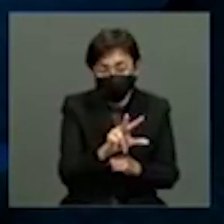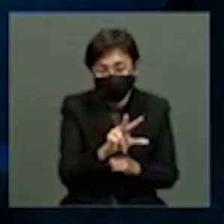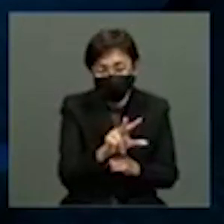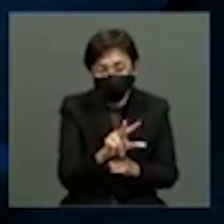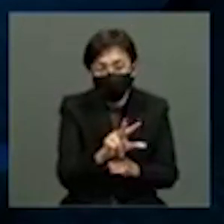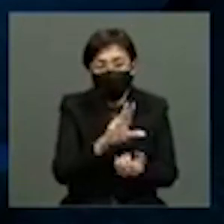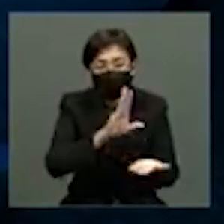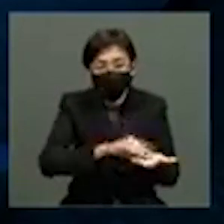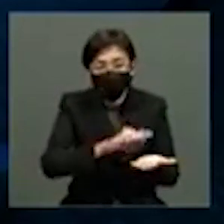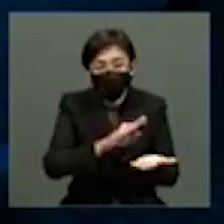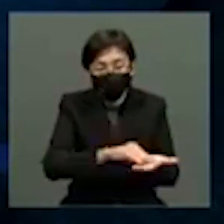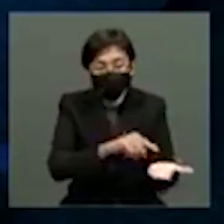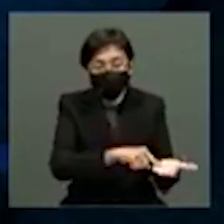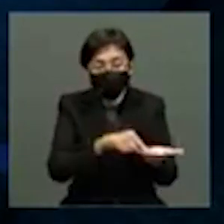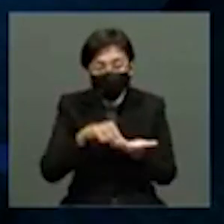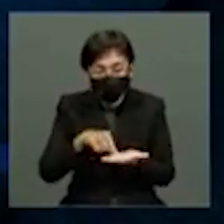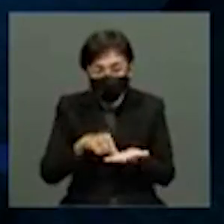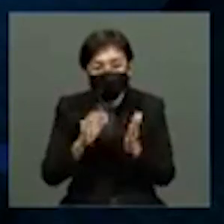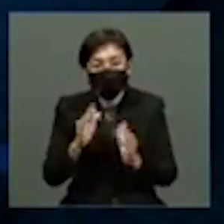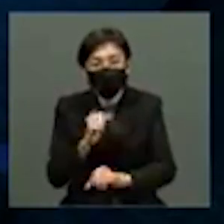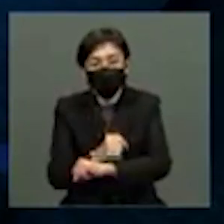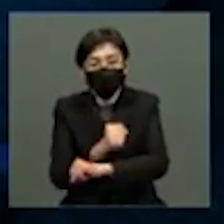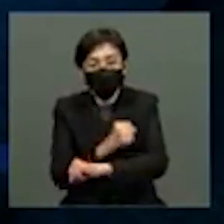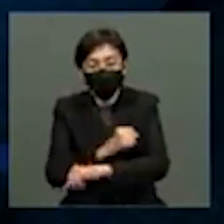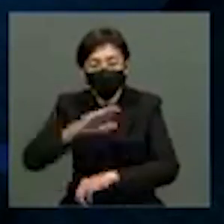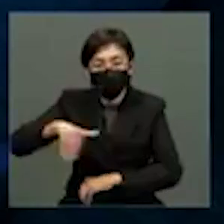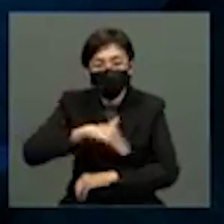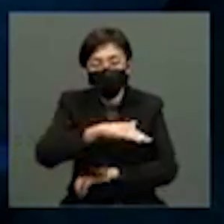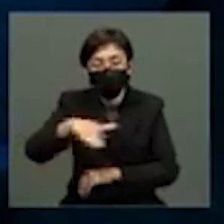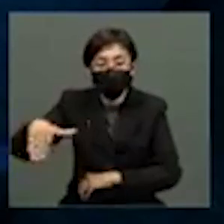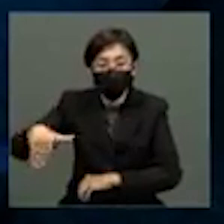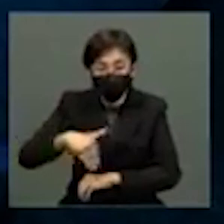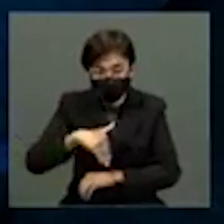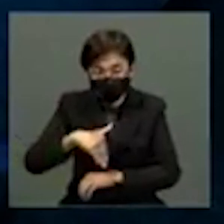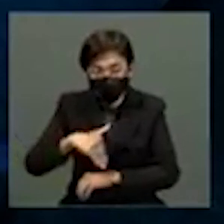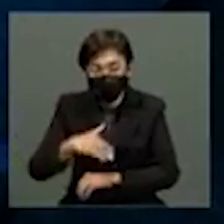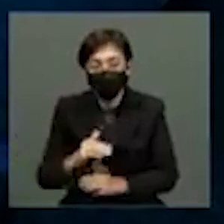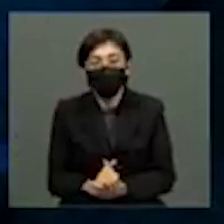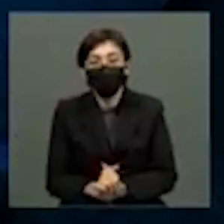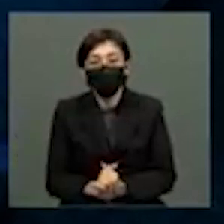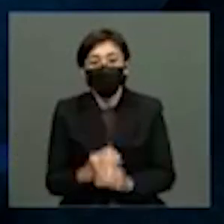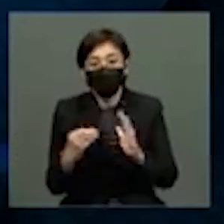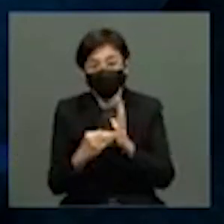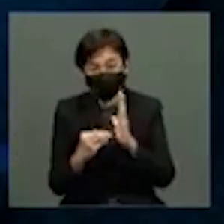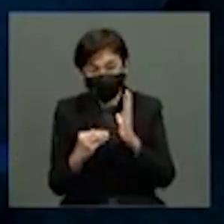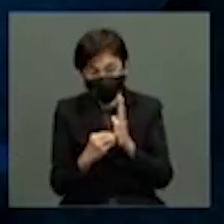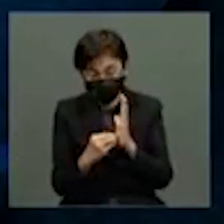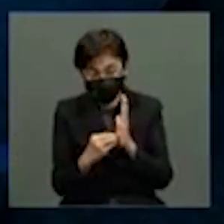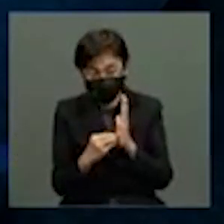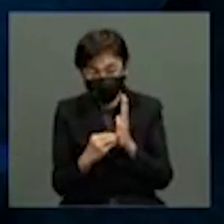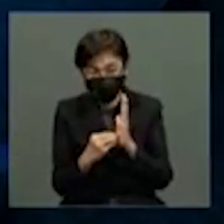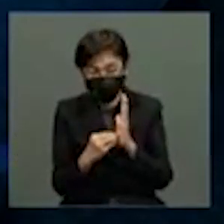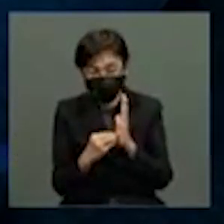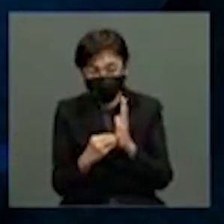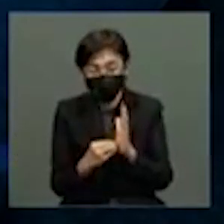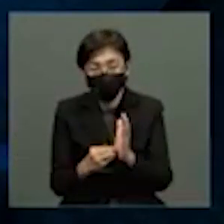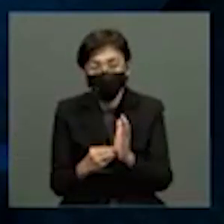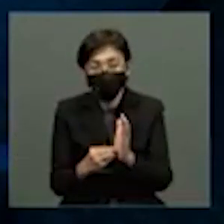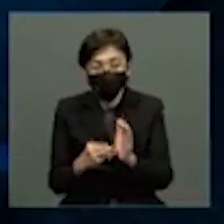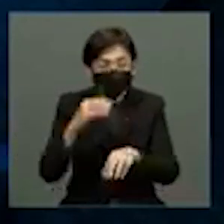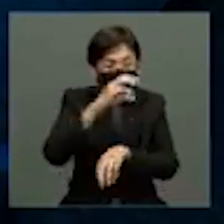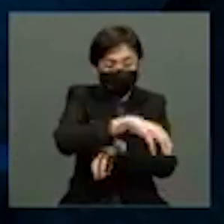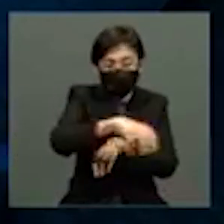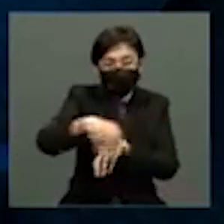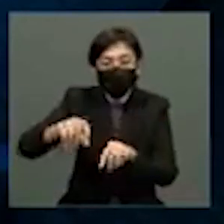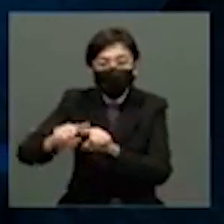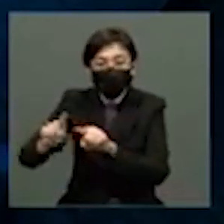าว่ามีคนงานทั้งหมดอยู่ในกทม.ที่รายงานจากเขตต่